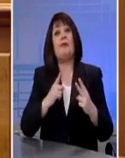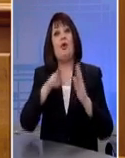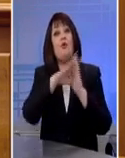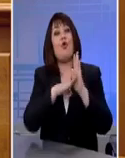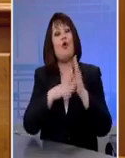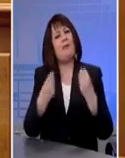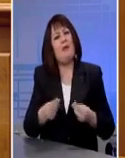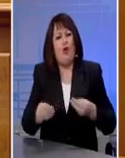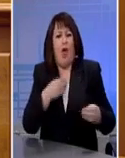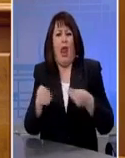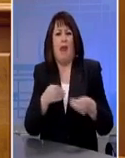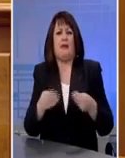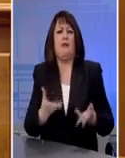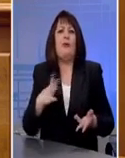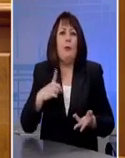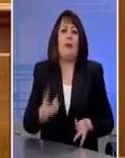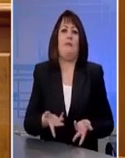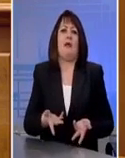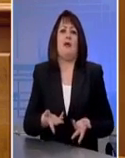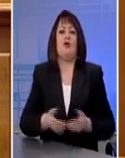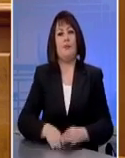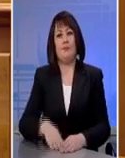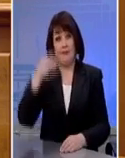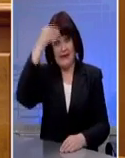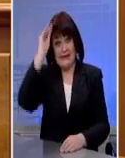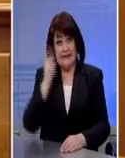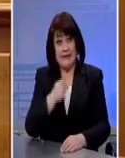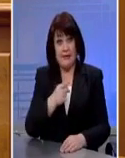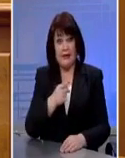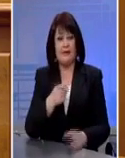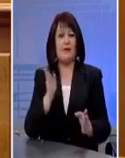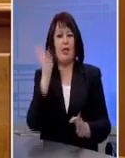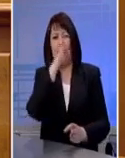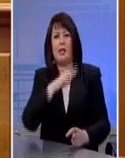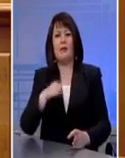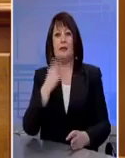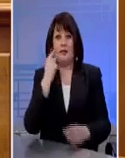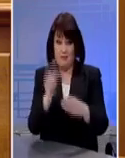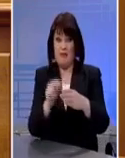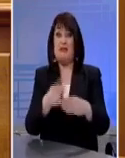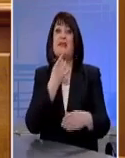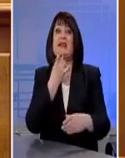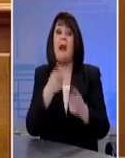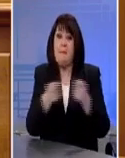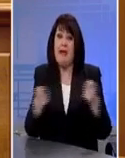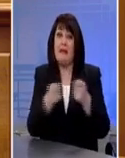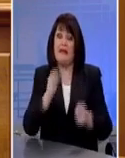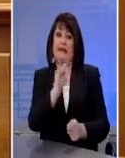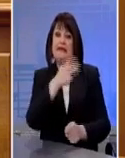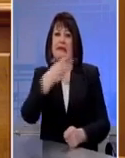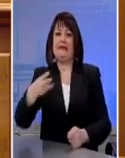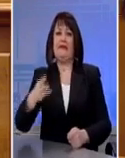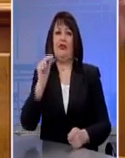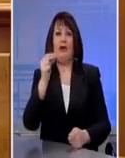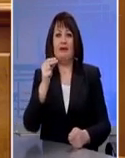πιο βατό, πιο ελαστικό. Ο κύριος Τσίπρας χρυσώνει το χάπι και λέει: ψηφίστε τα σκληρά μέτρα εσείς οι βουλευτές του ΣΥΡΙΖΑ και